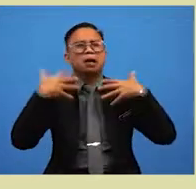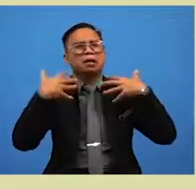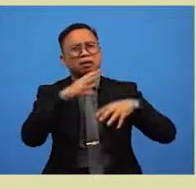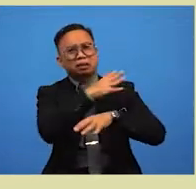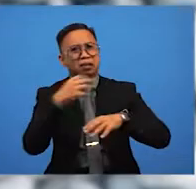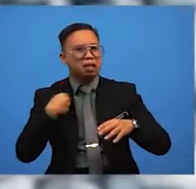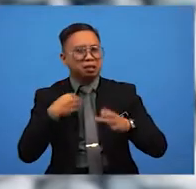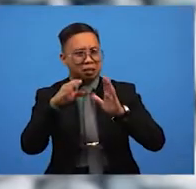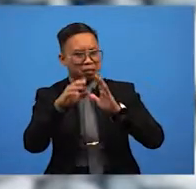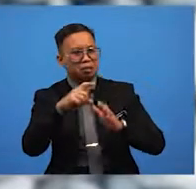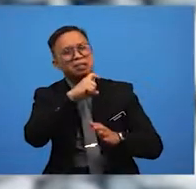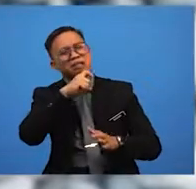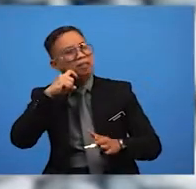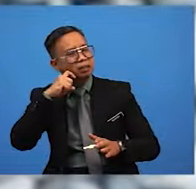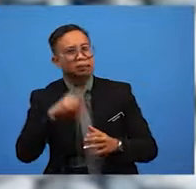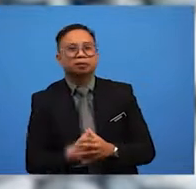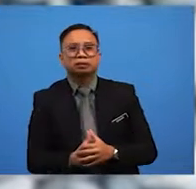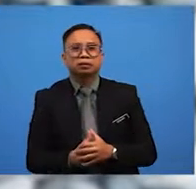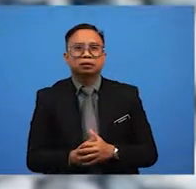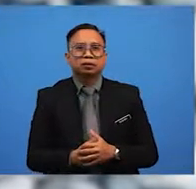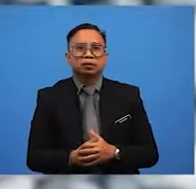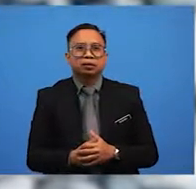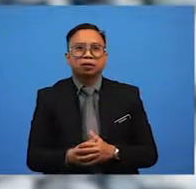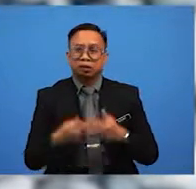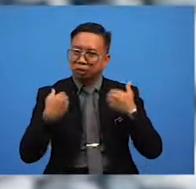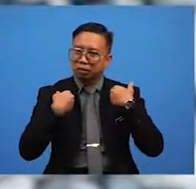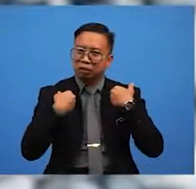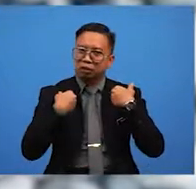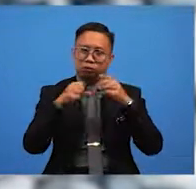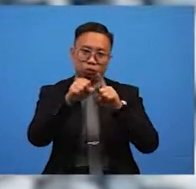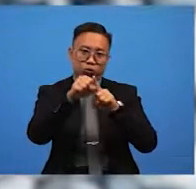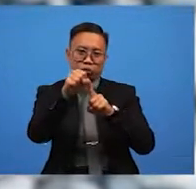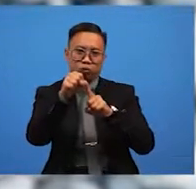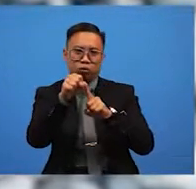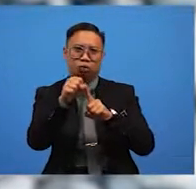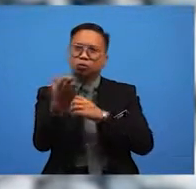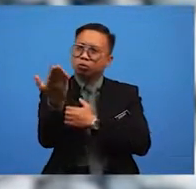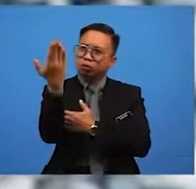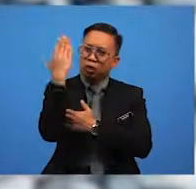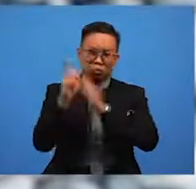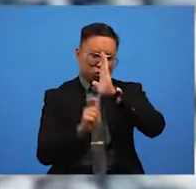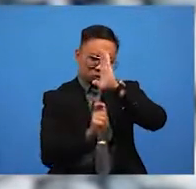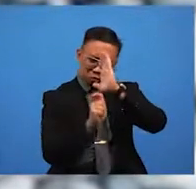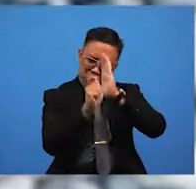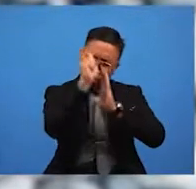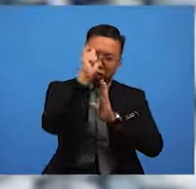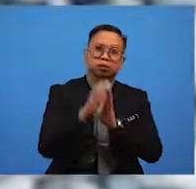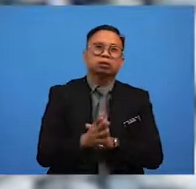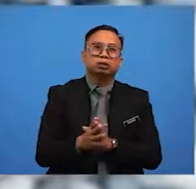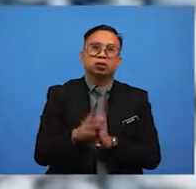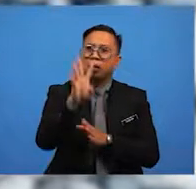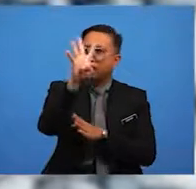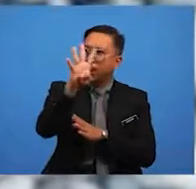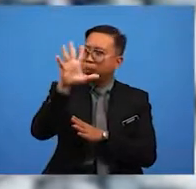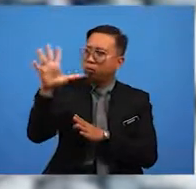kering. Iklim gurun panas mempunyai min suhu waktu siang yang sangat tinggi, iaitu sekitar